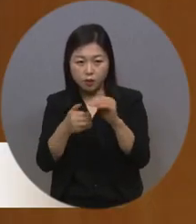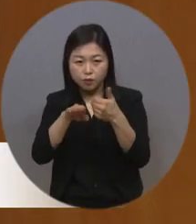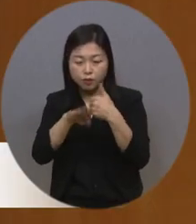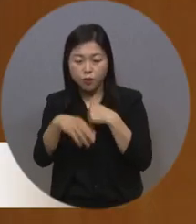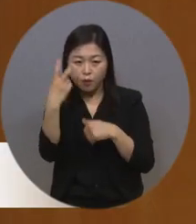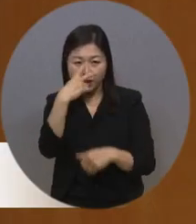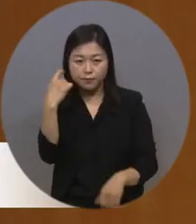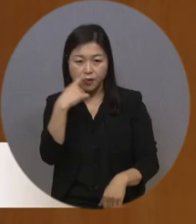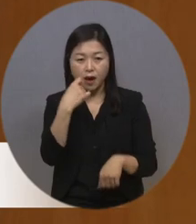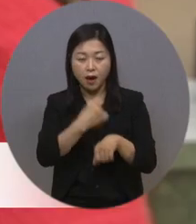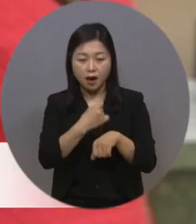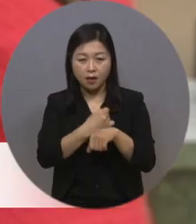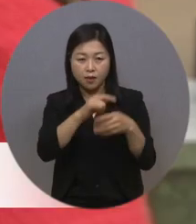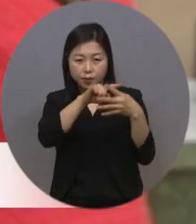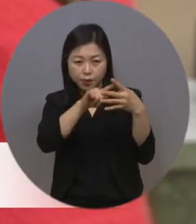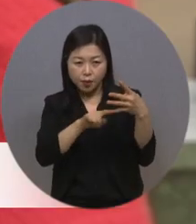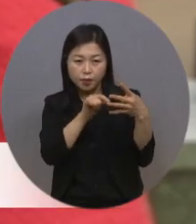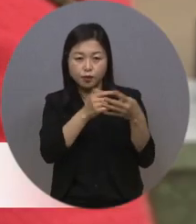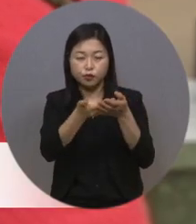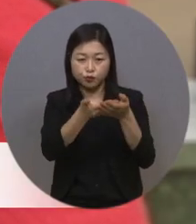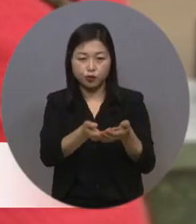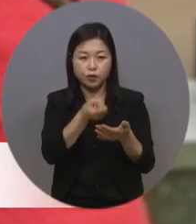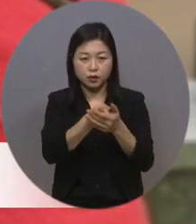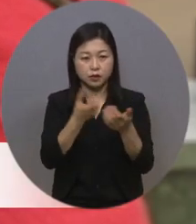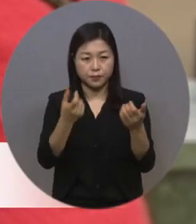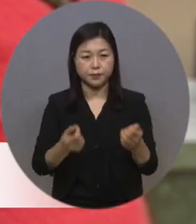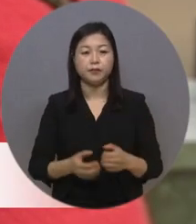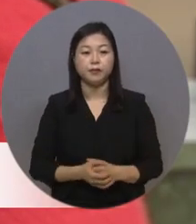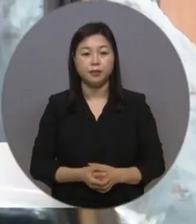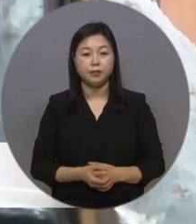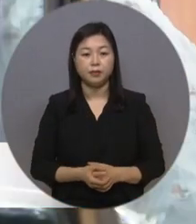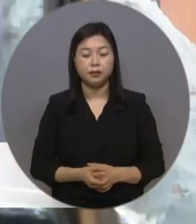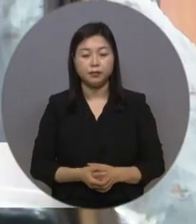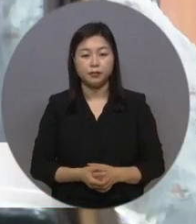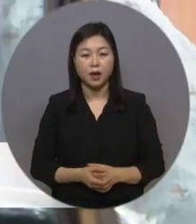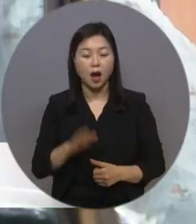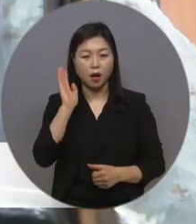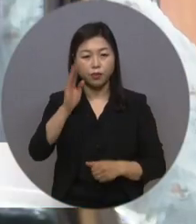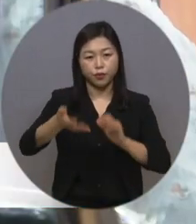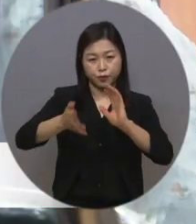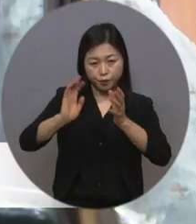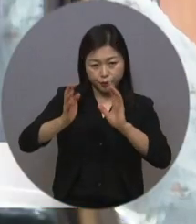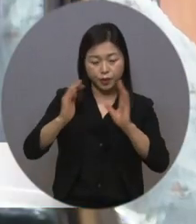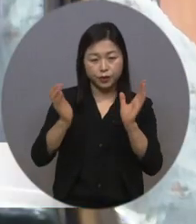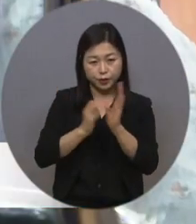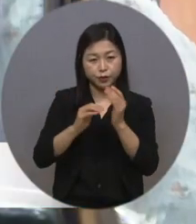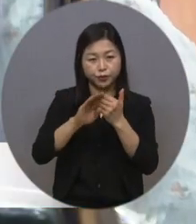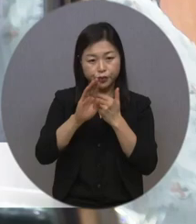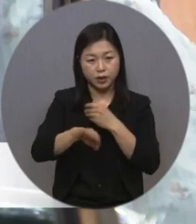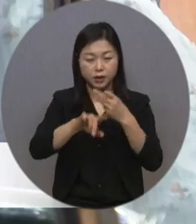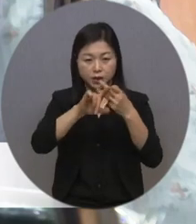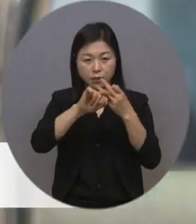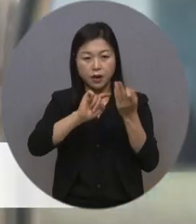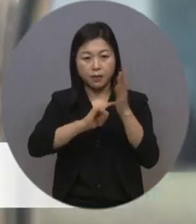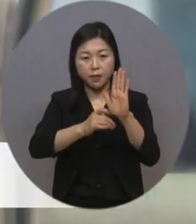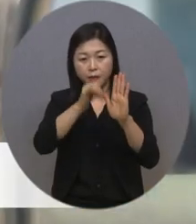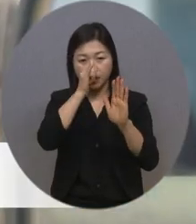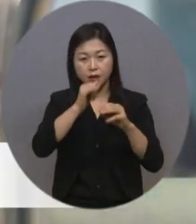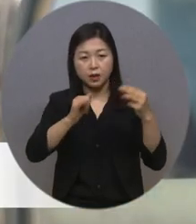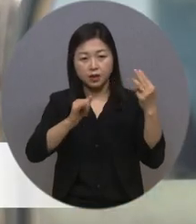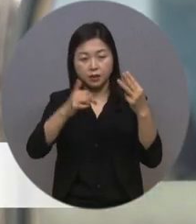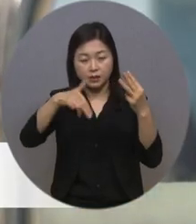등을 4대 중점 분야로 설정했습니다. 복지부는 향후 논의를 거쳐 내년 3월에 발표하는